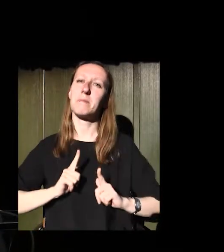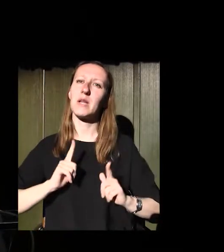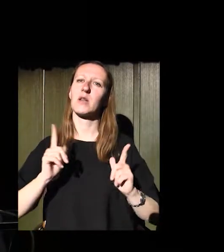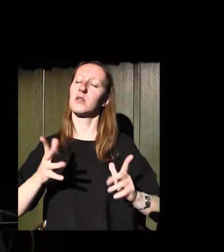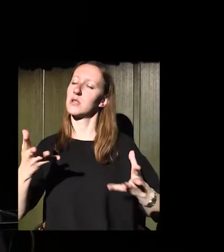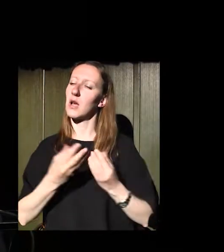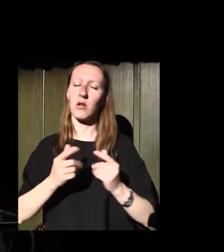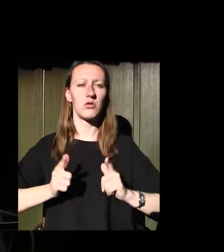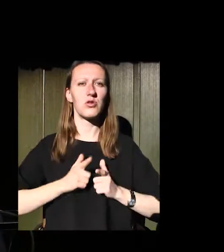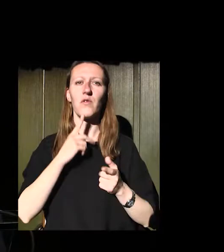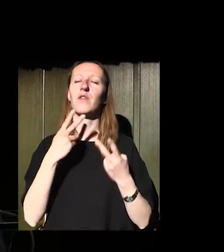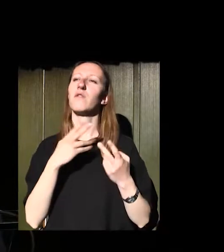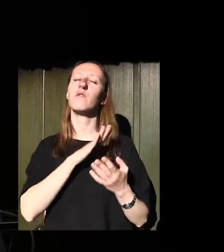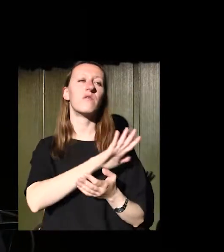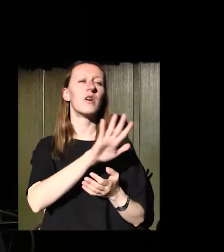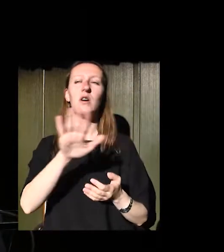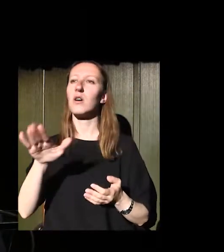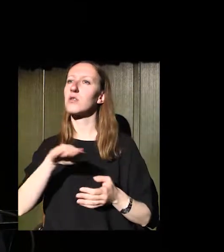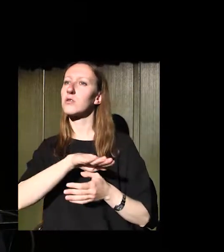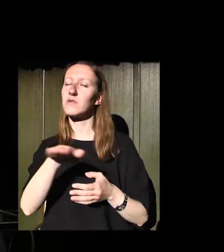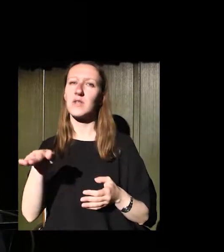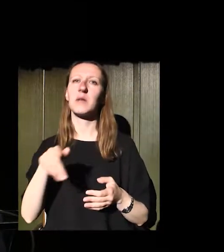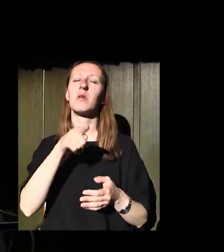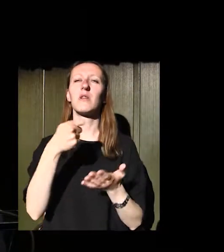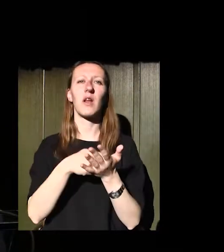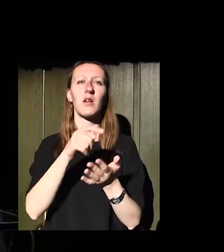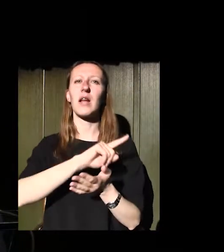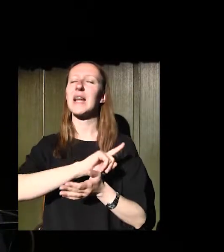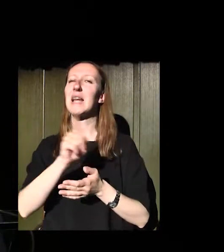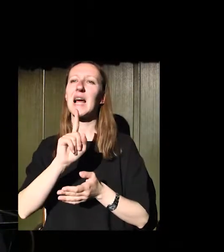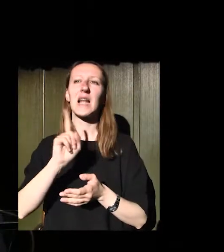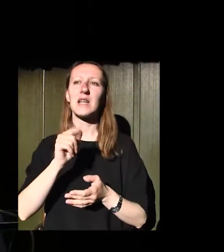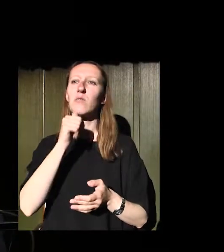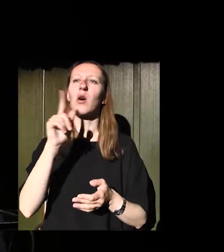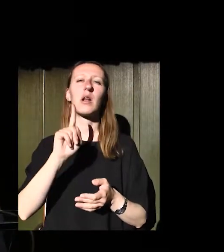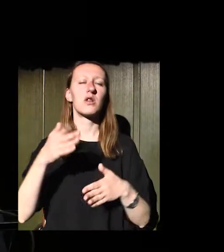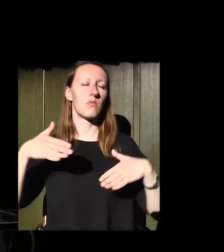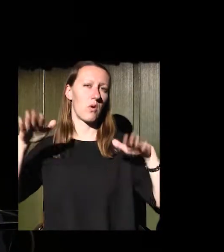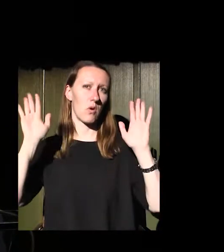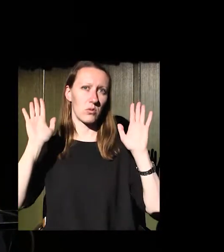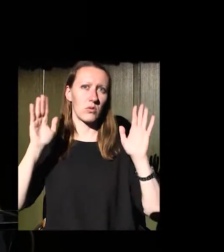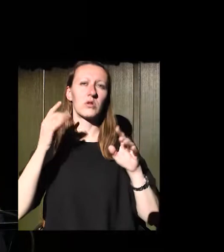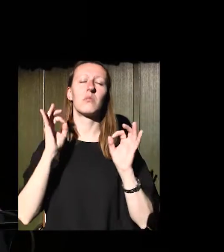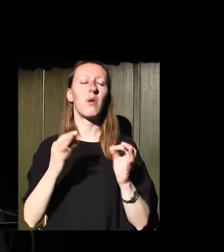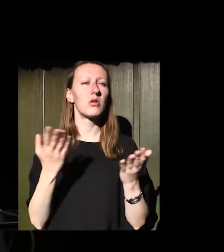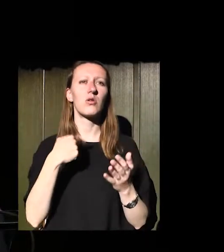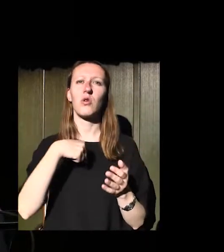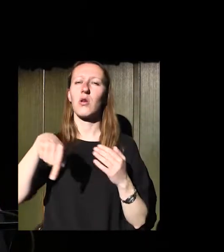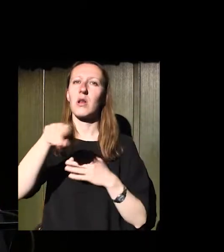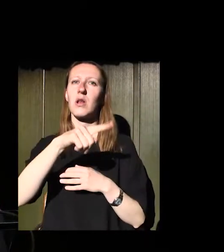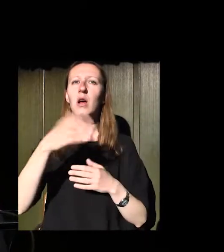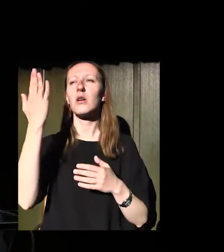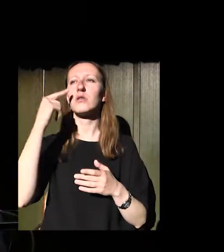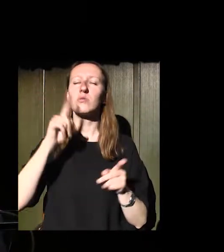mir, suživot i međusobno uvažavanje. Od tih vrijednosti nikada nismo i nećemo odustati, baš kao što ni